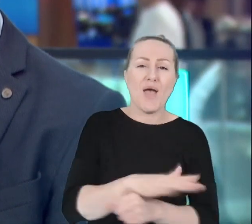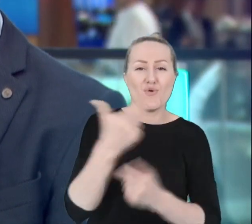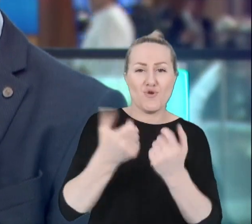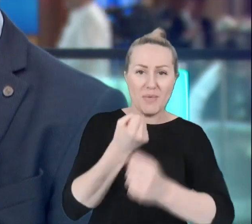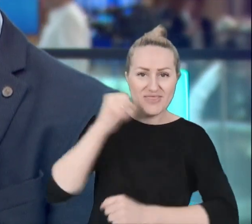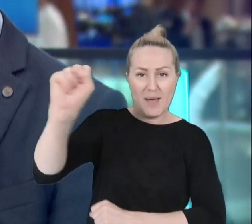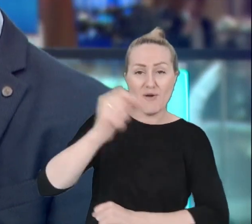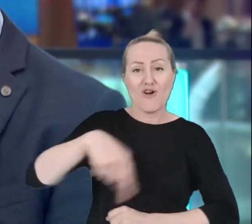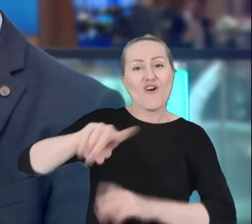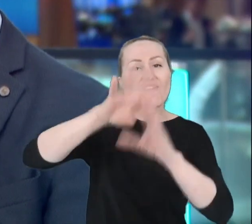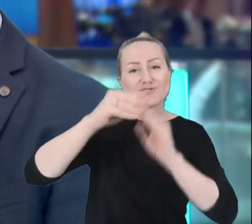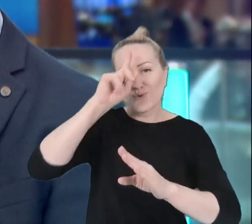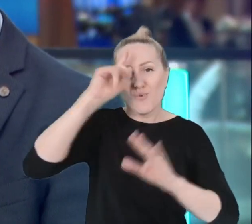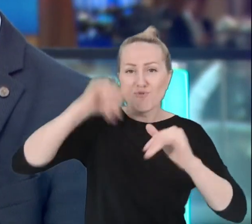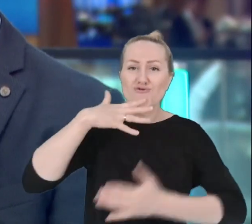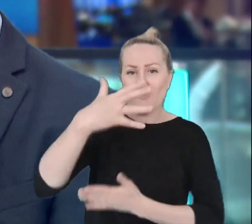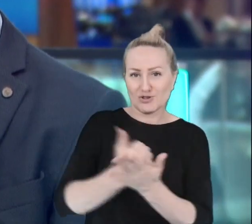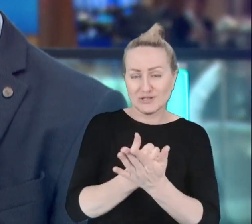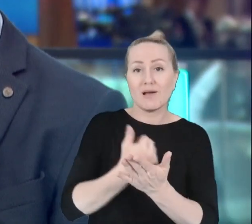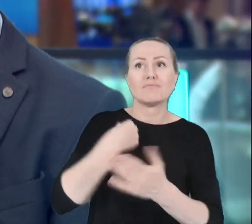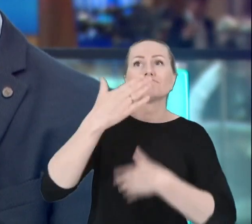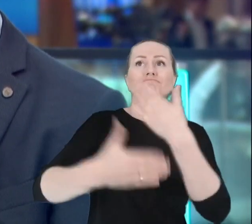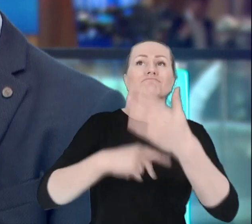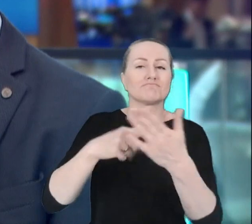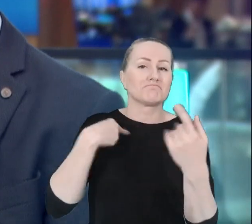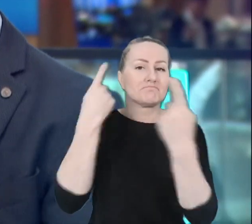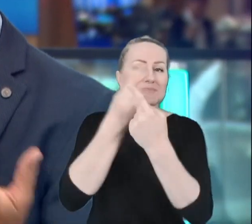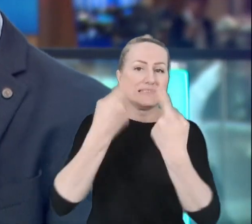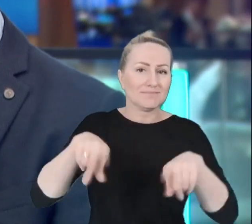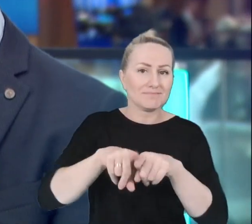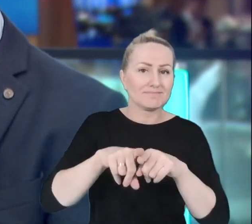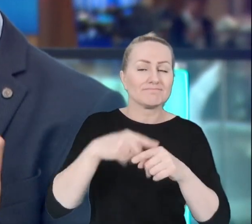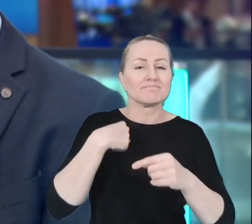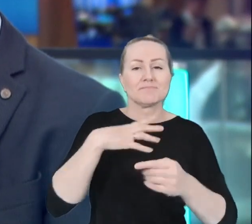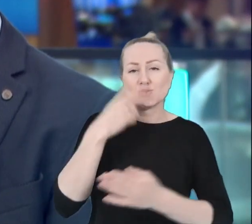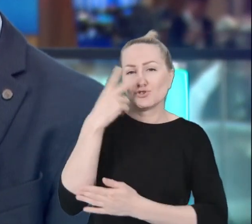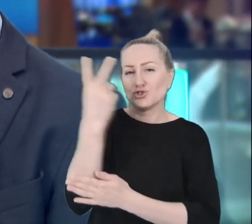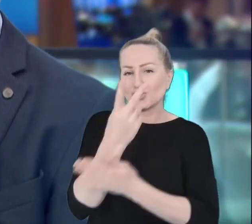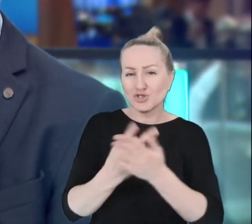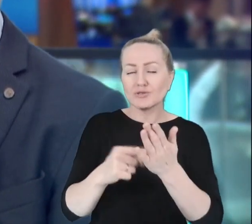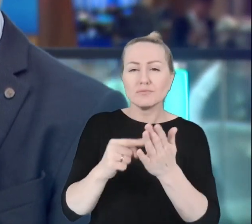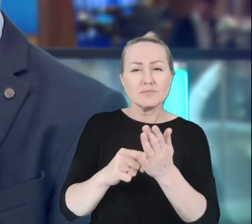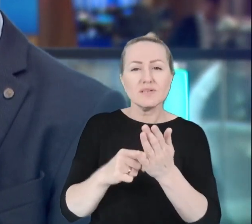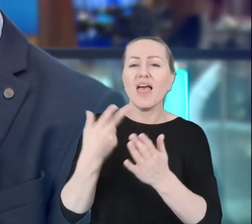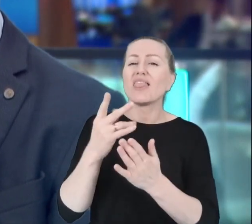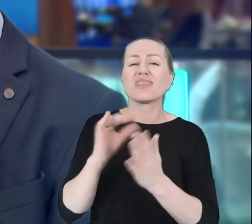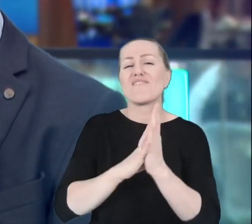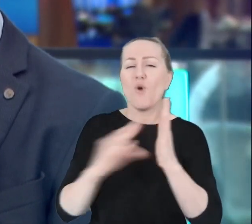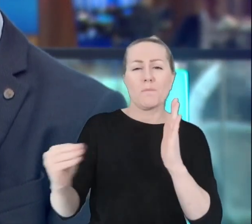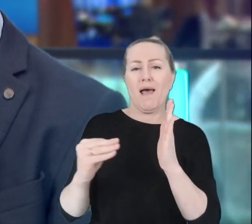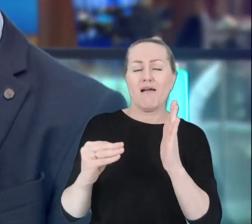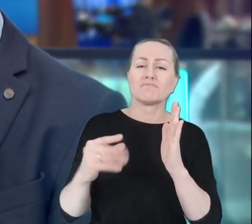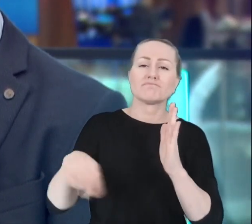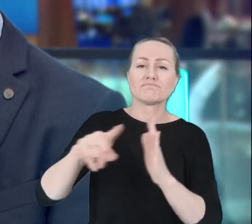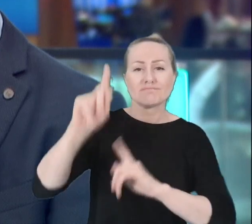nich korzystać. No i wtedy myślę sobie właśnie, czytałem dzisiaj taki jakiś nieformalny apel